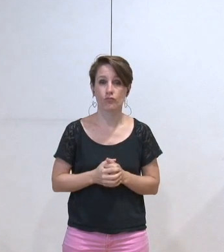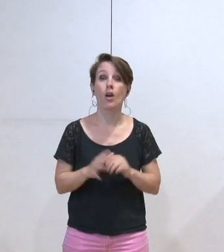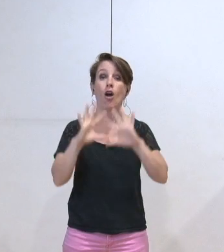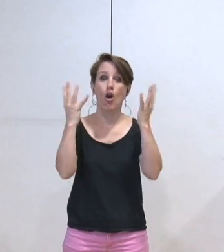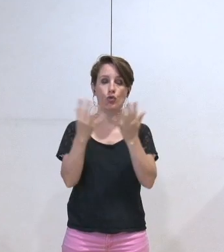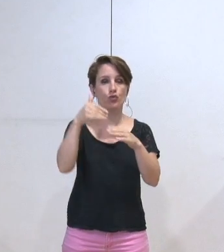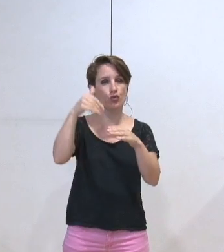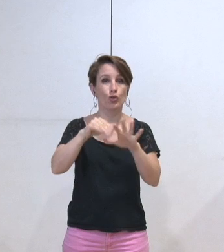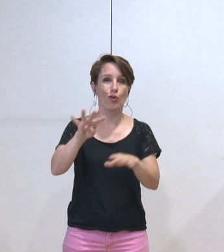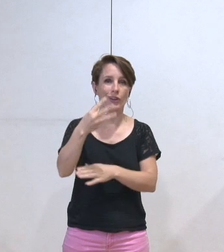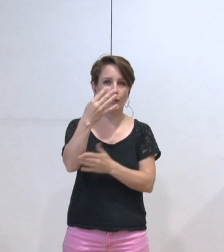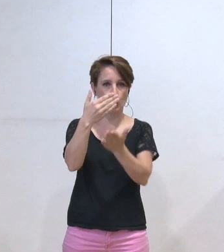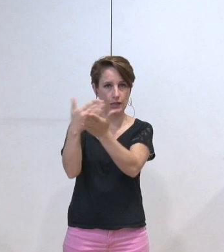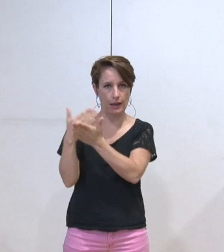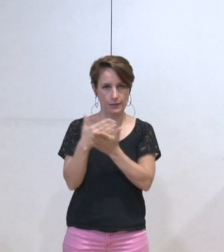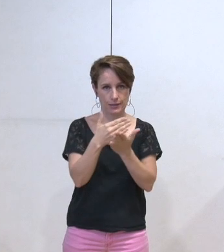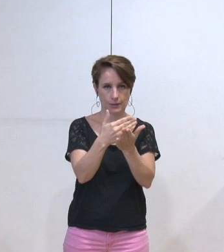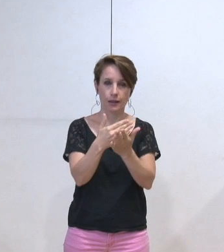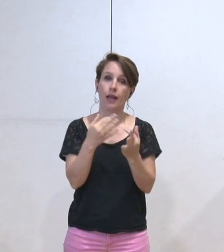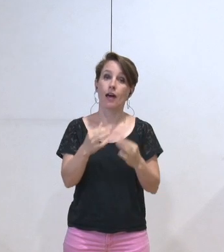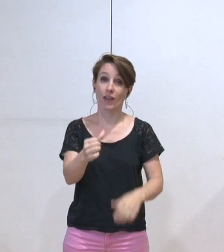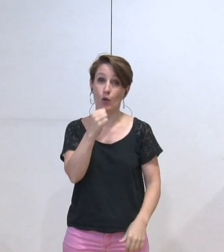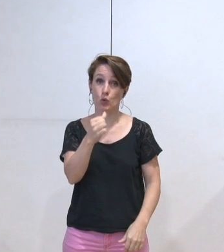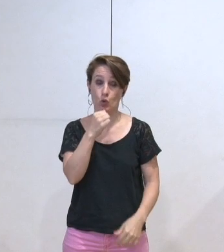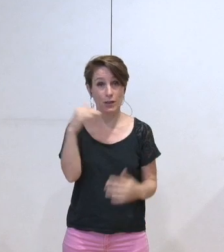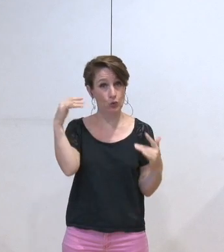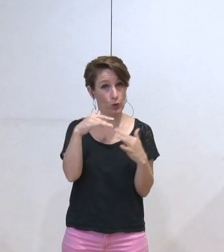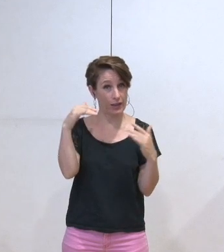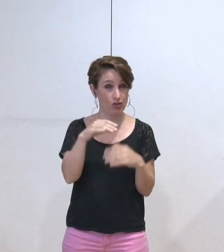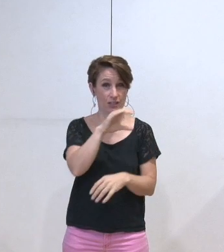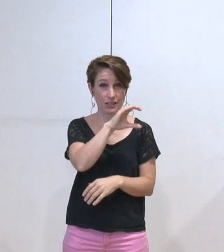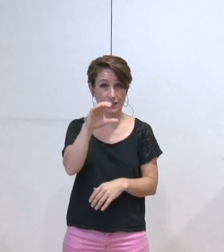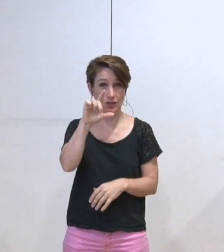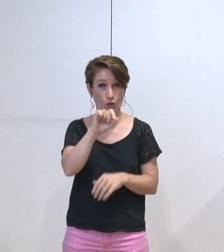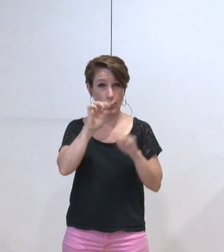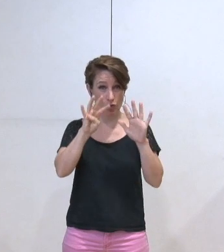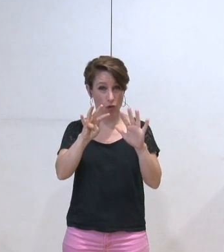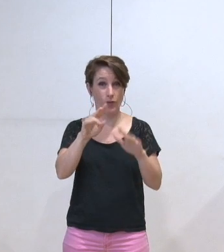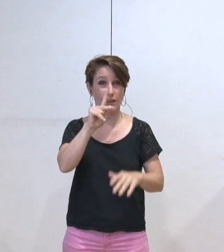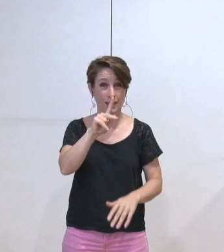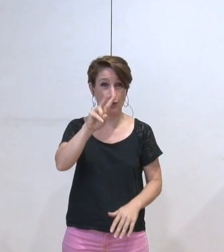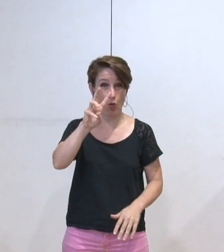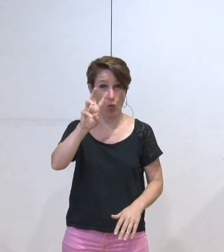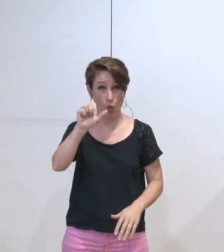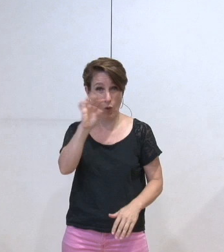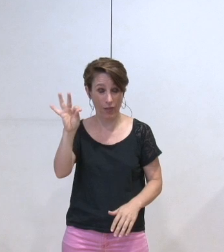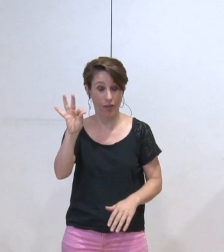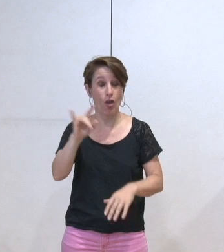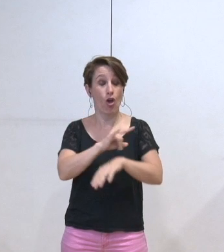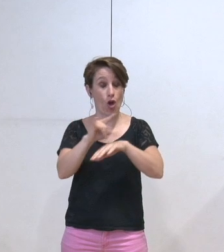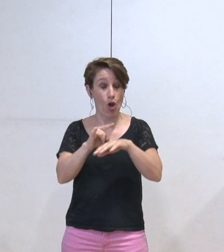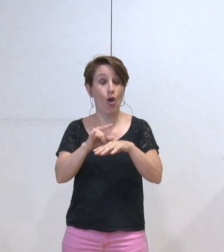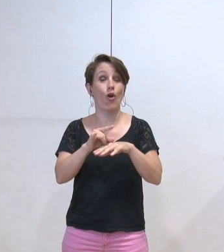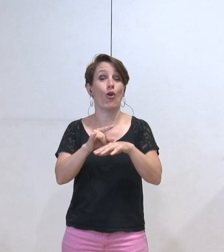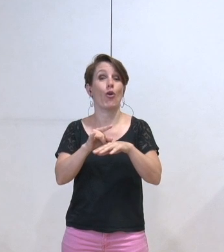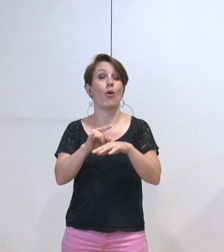classes donc vous voyez que la consommation énergétique est de 129 kWh par M par an euh et donc on est au chauffage au